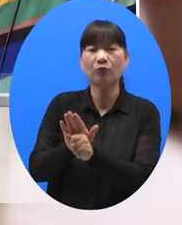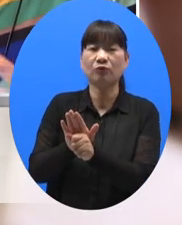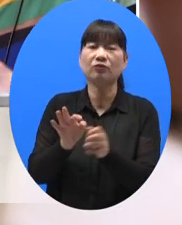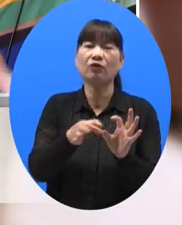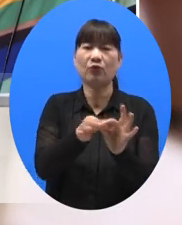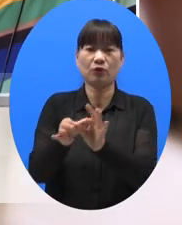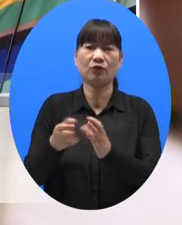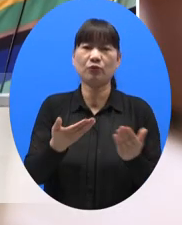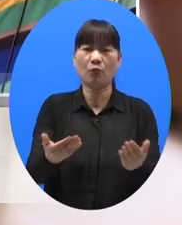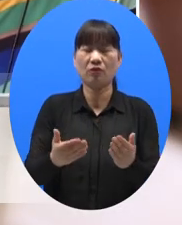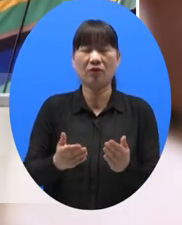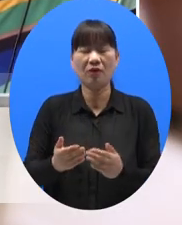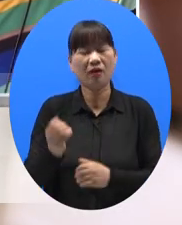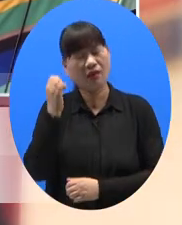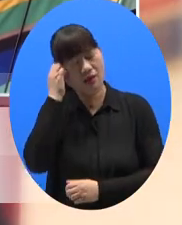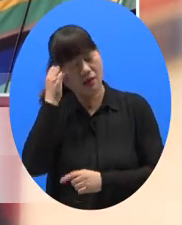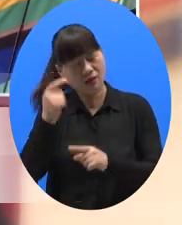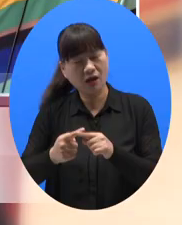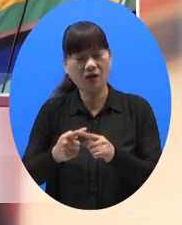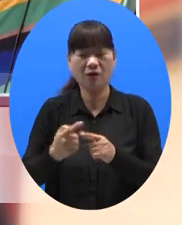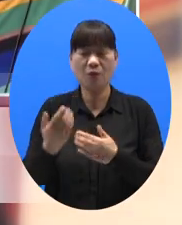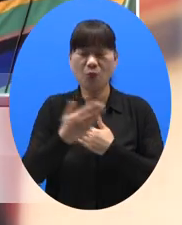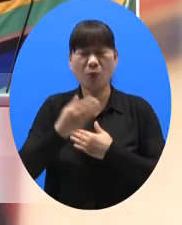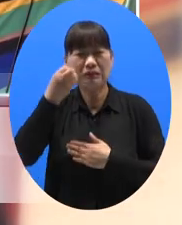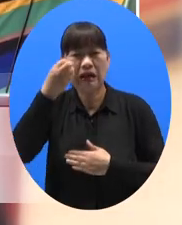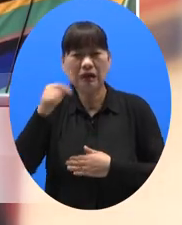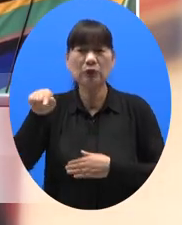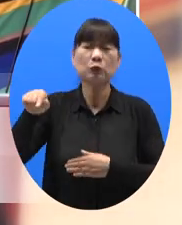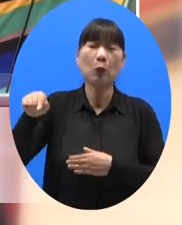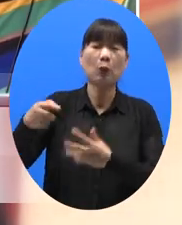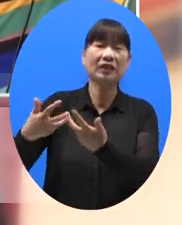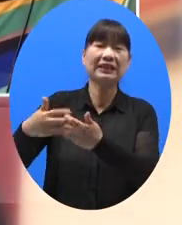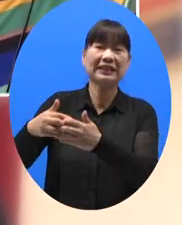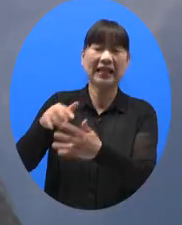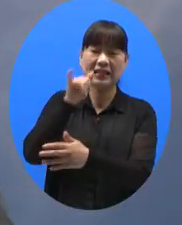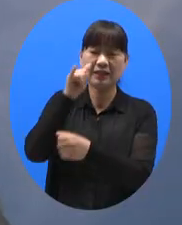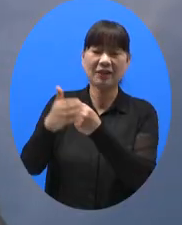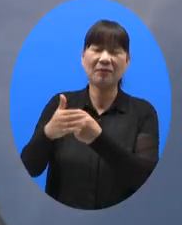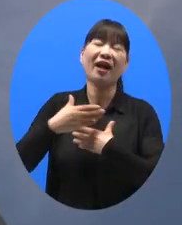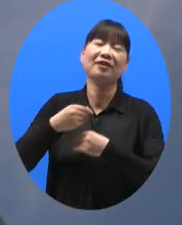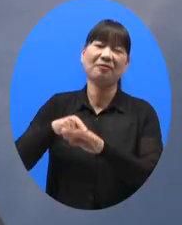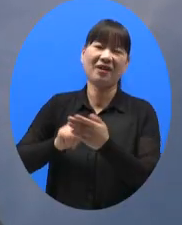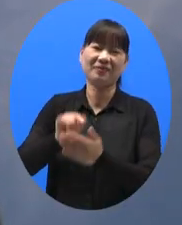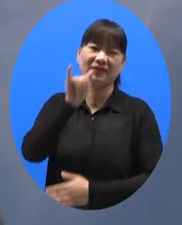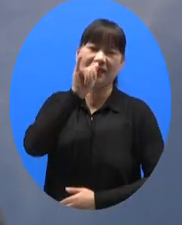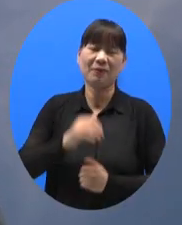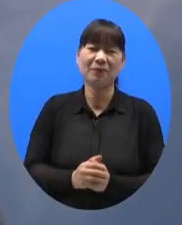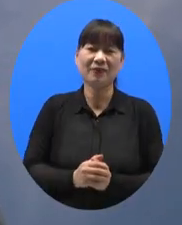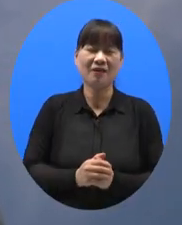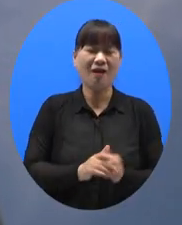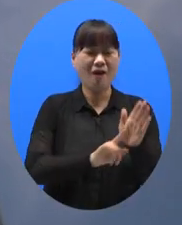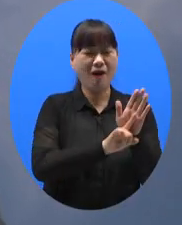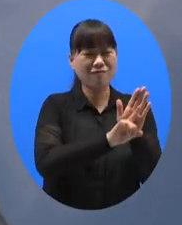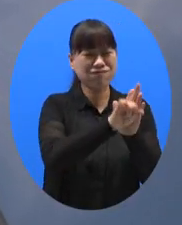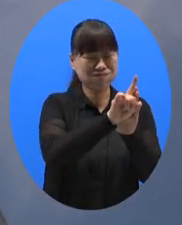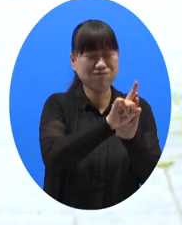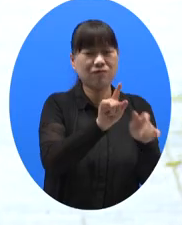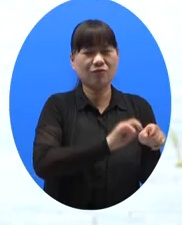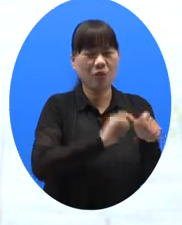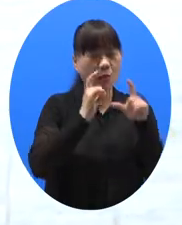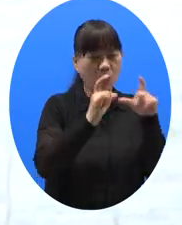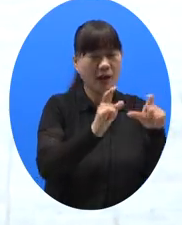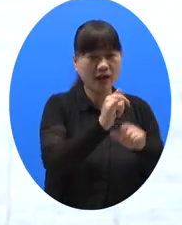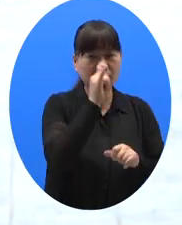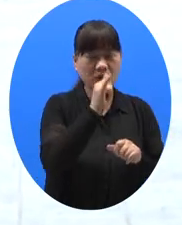나도 모르게 뭐 몸이 좀 이상하다든가 그러면은 저게 있으니까 안정감이 들고요. 폭염특보가 내려지는 날엔